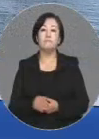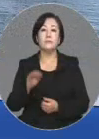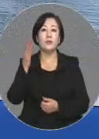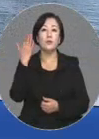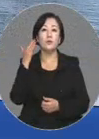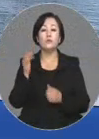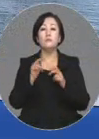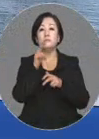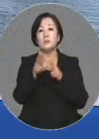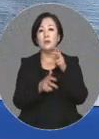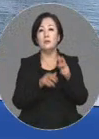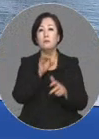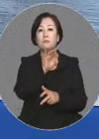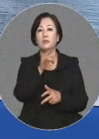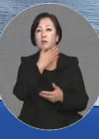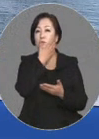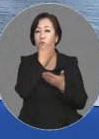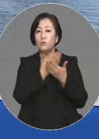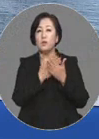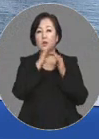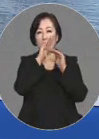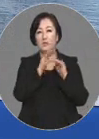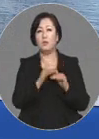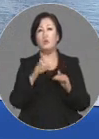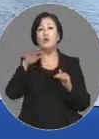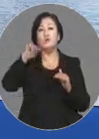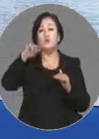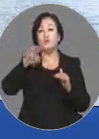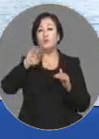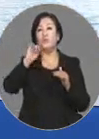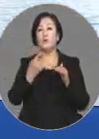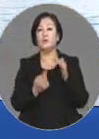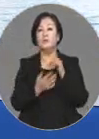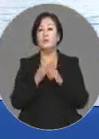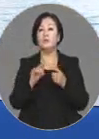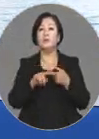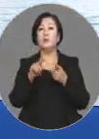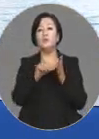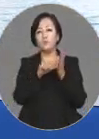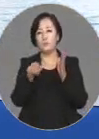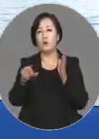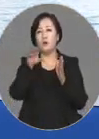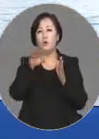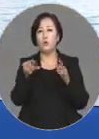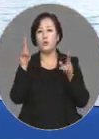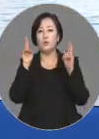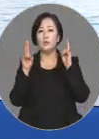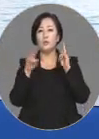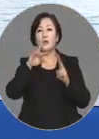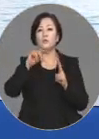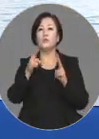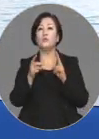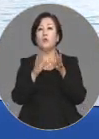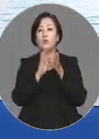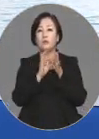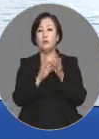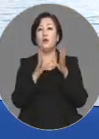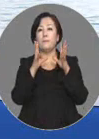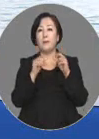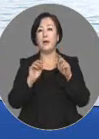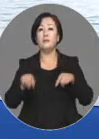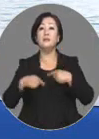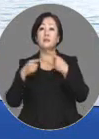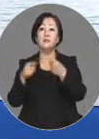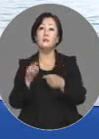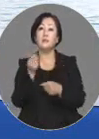요즘 산업계 화두는 단연 수소입니다. 국내외 이름 있는 기업치고 수소 분야에 발을 들여놓지 않은